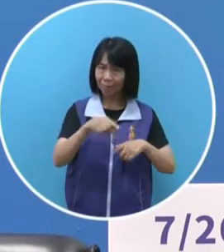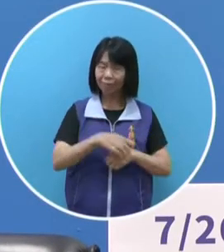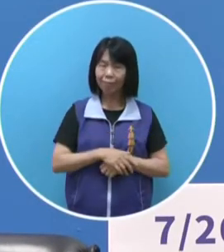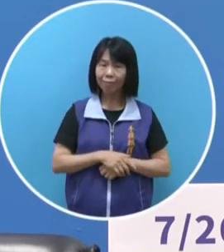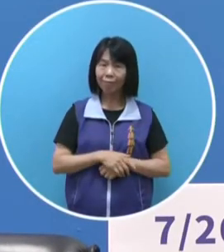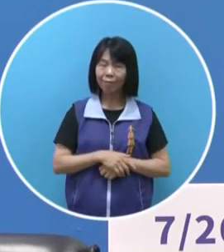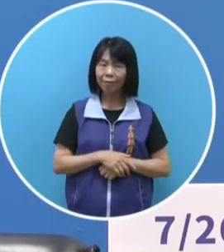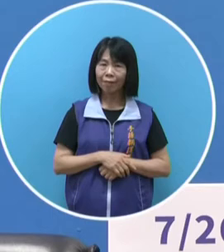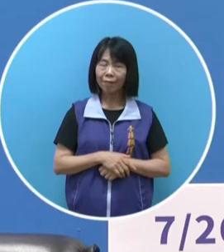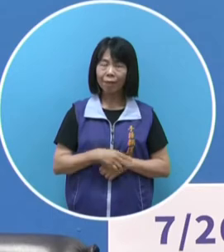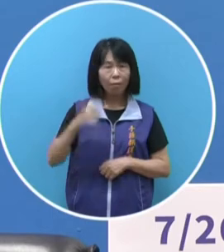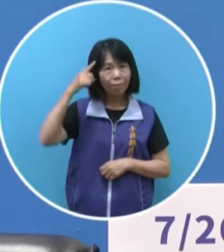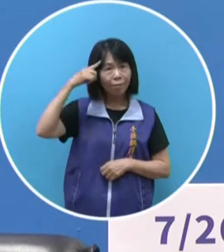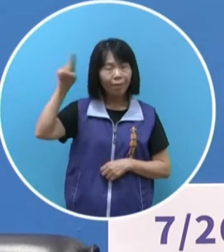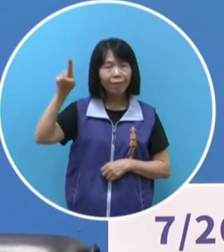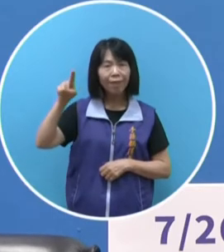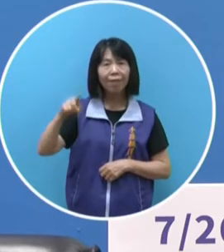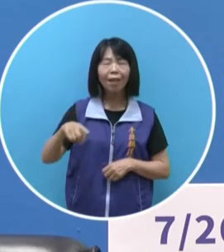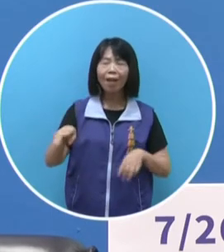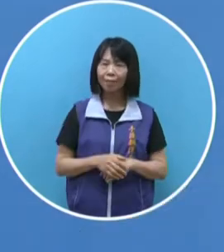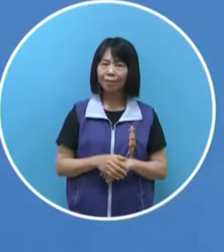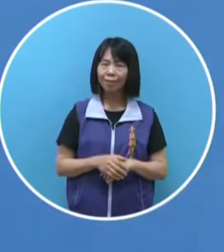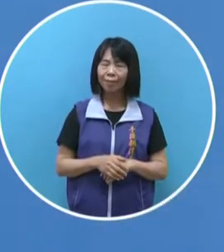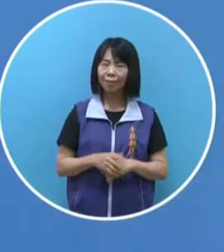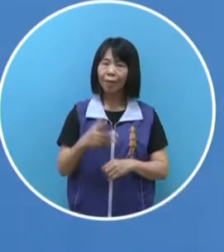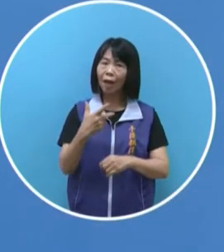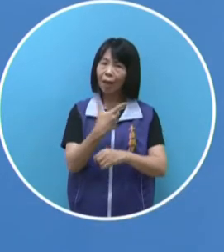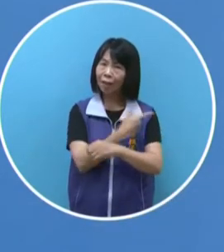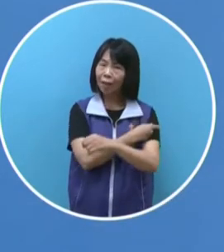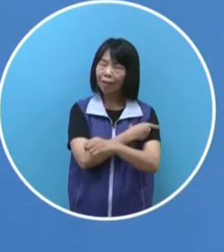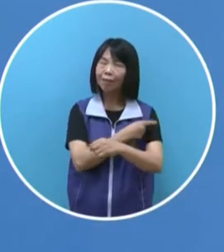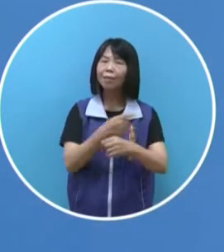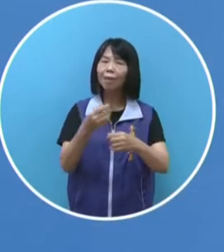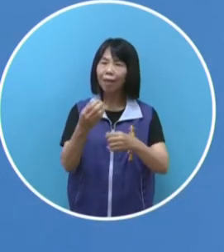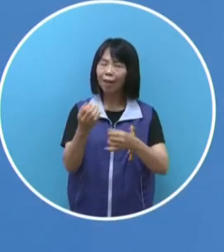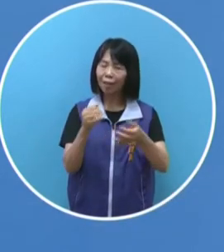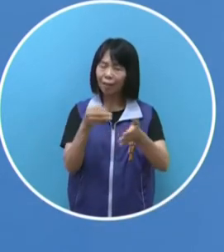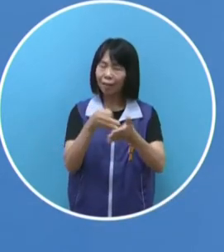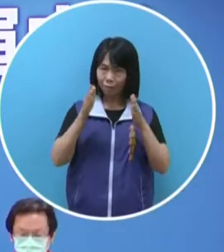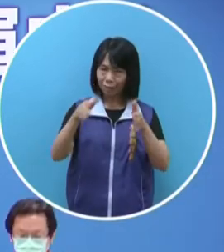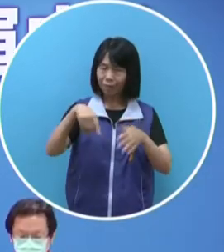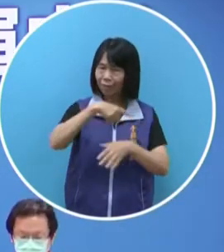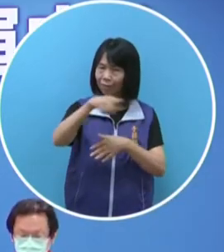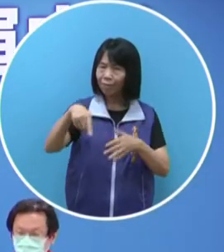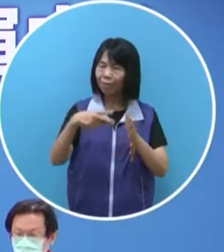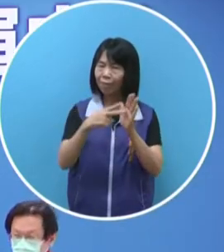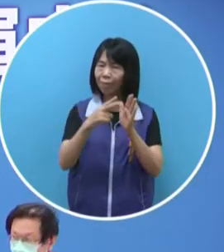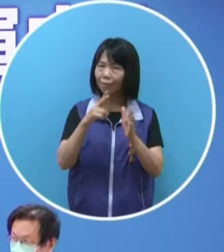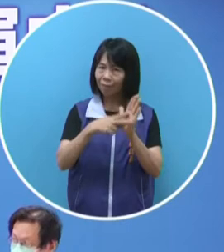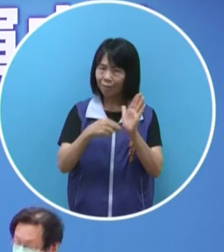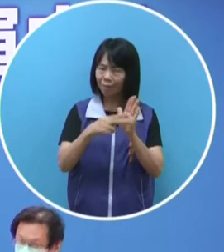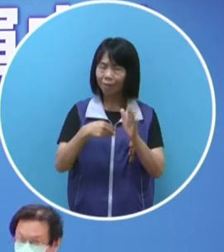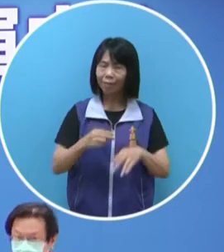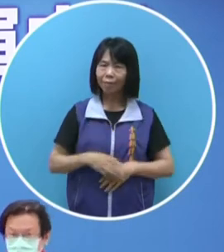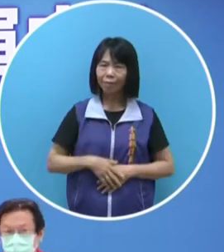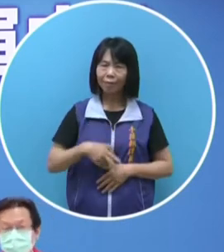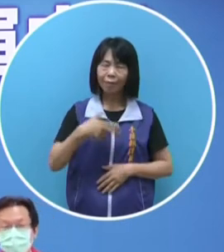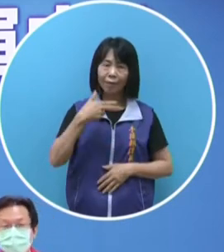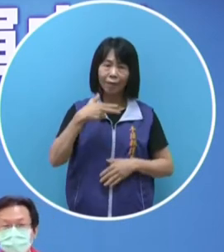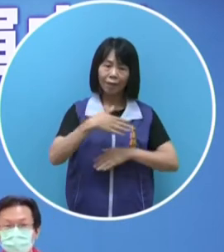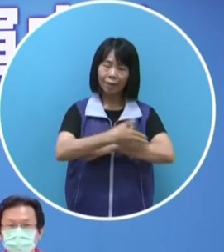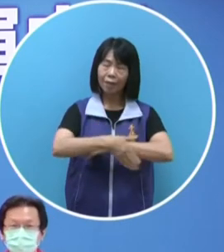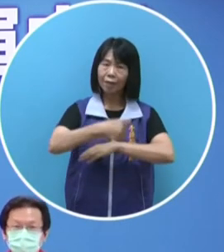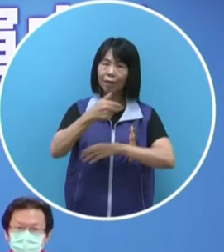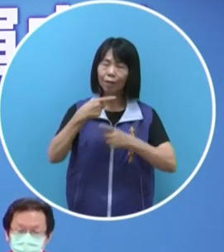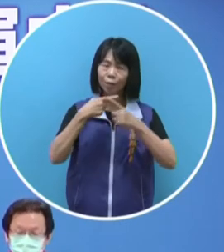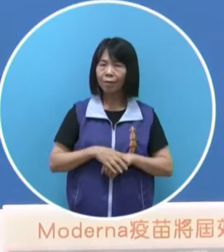者会中，从县长许正伟、秘书长张义华以及县卫生局长朱家祥不断苦口婆心的呼吁乡亲做